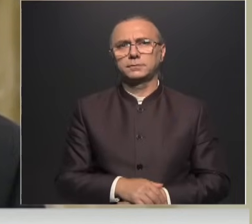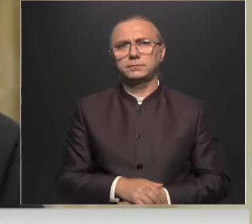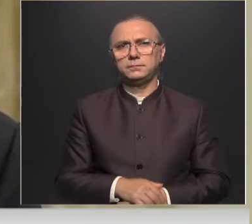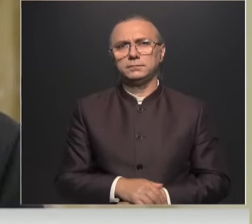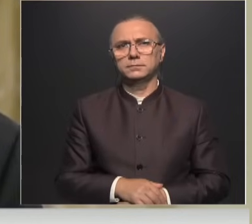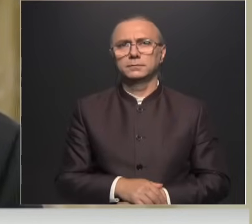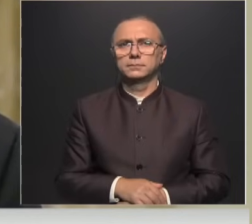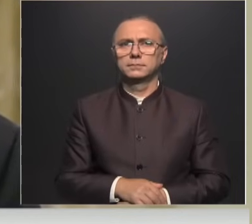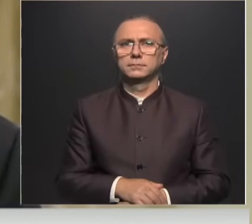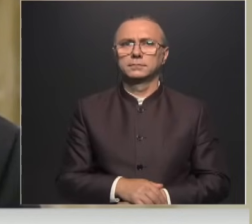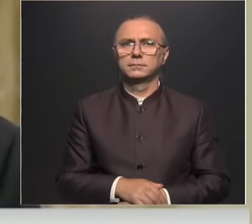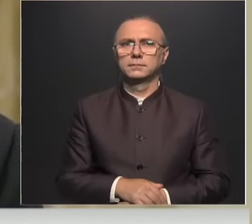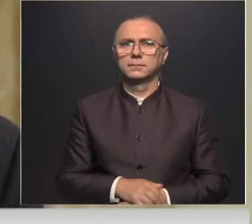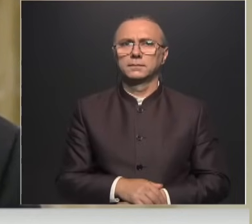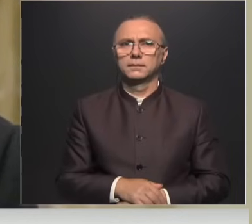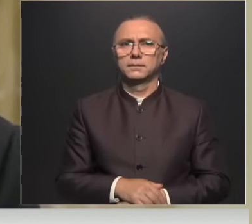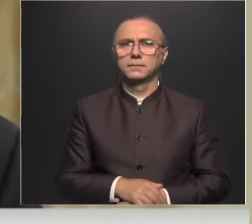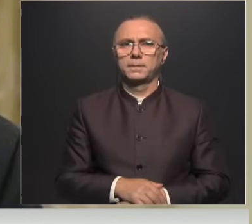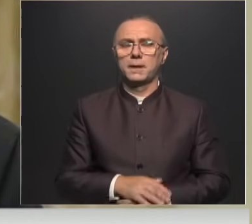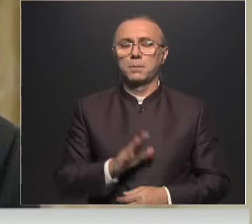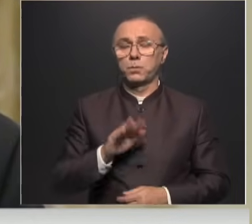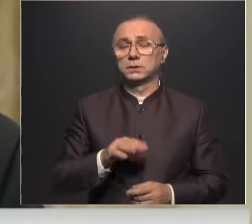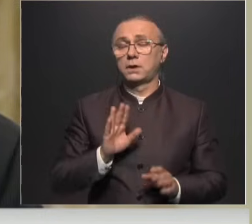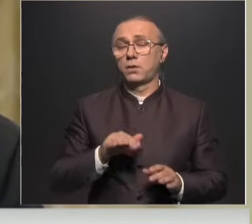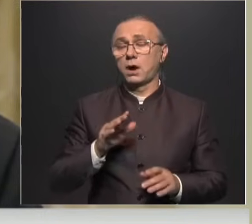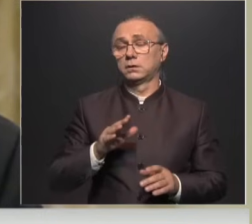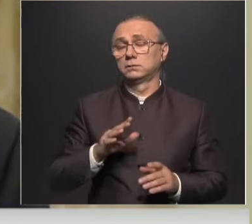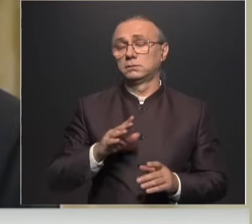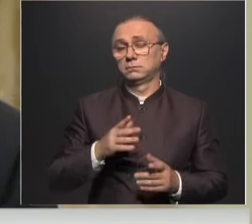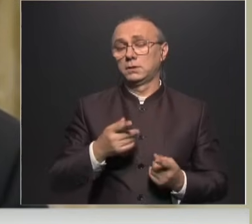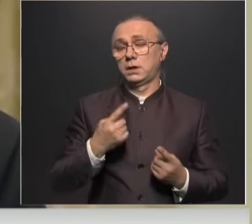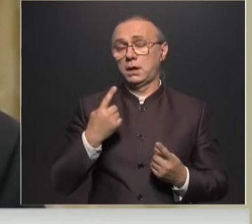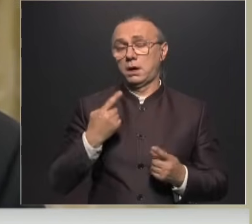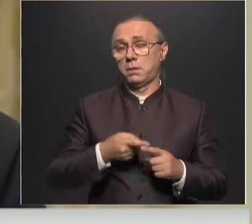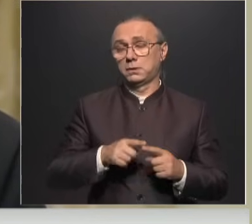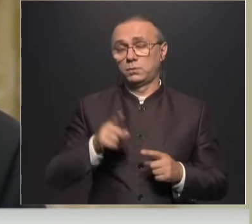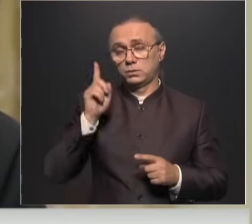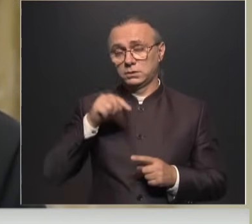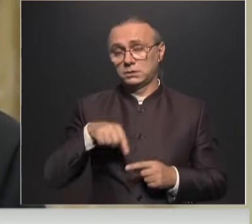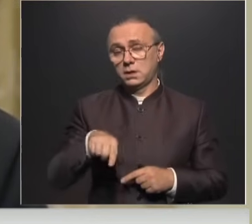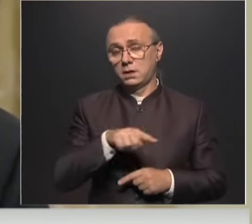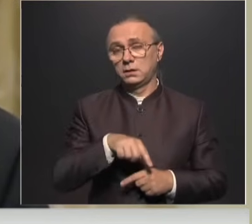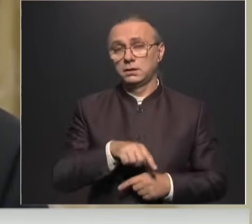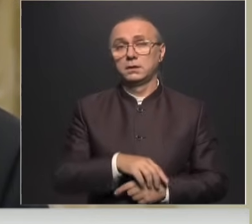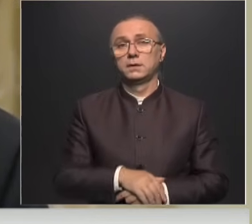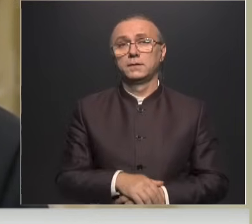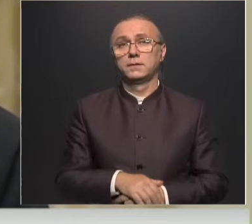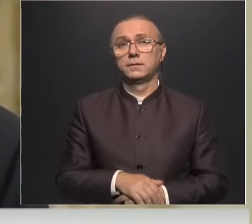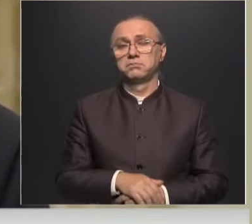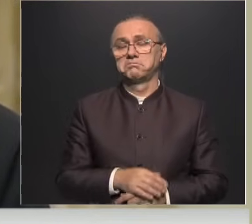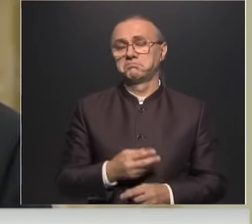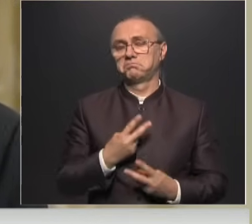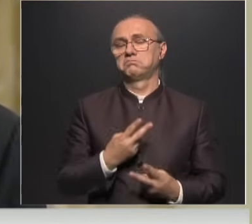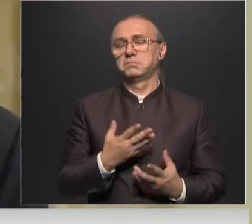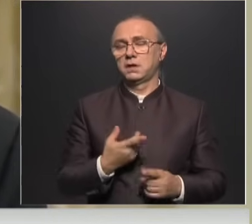сегодня. После того, как это стало известно, а это именно так и есть, это